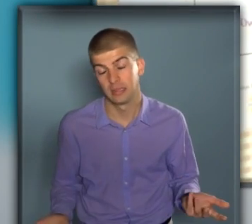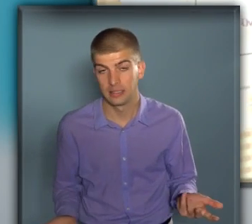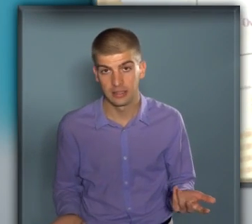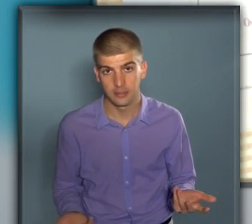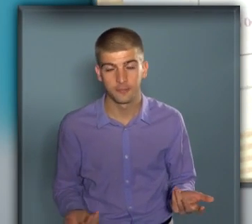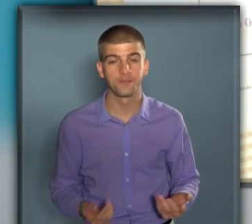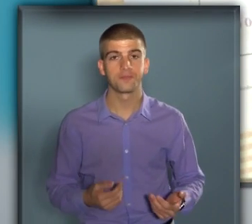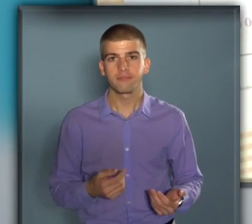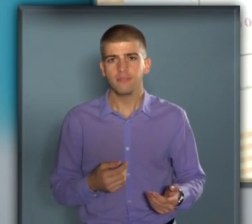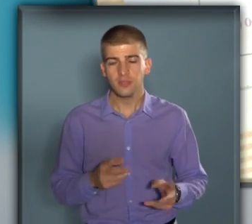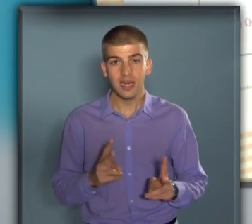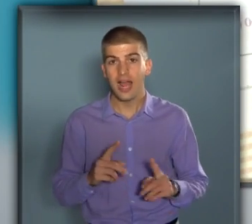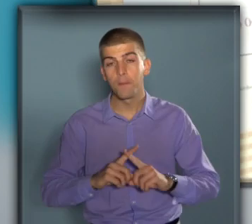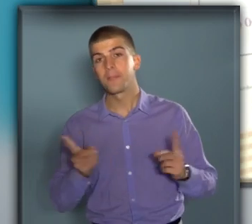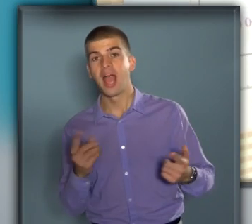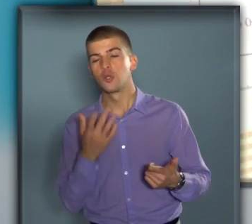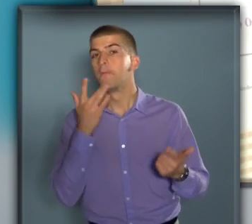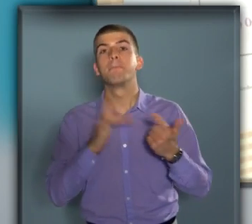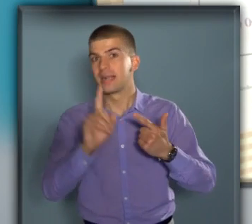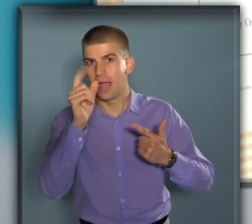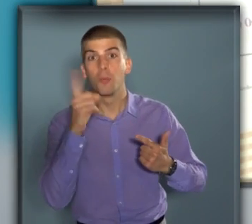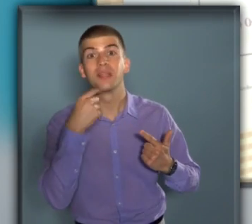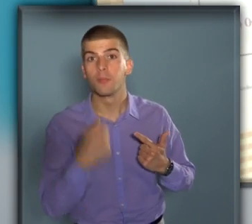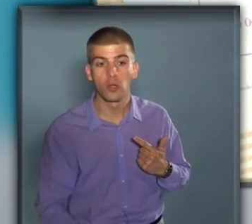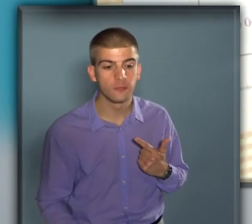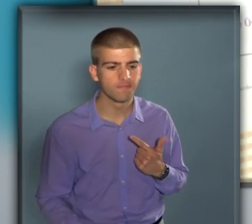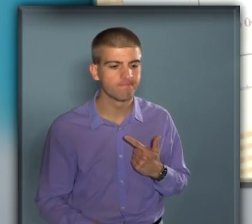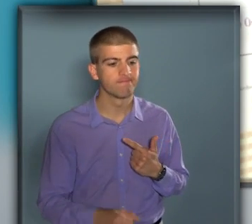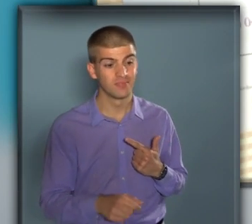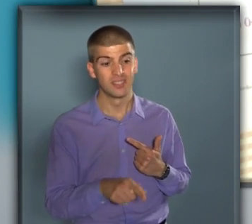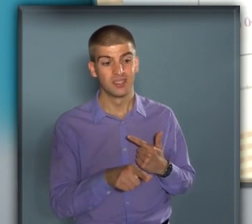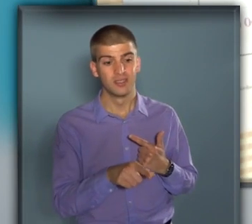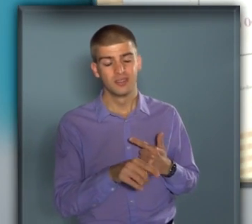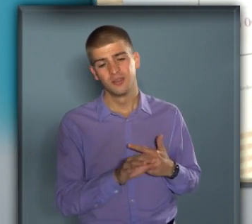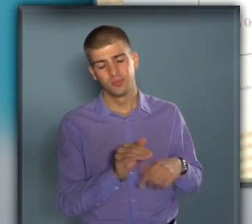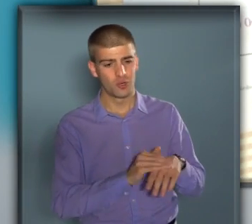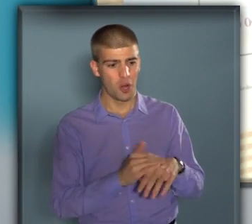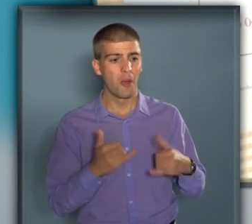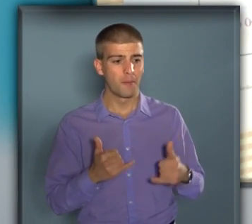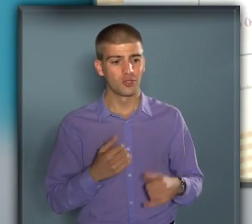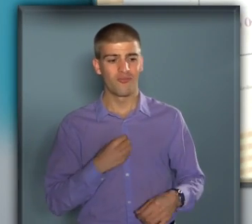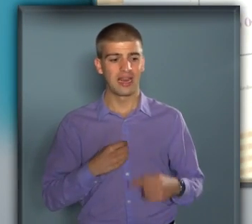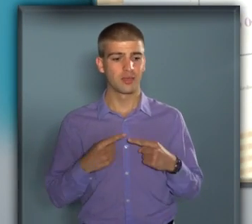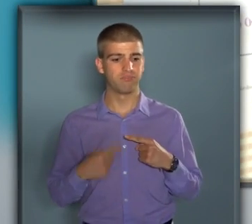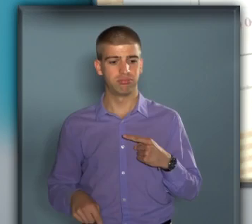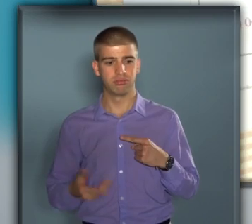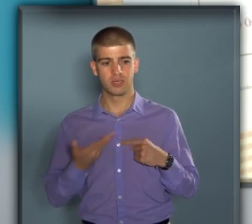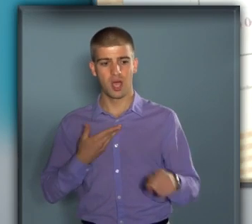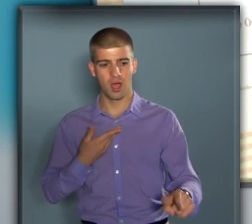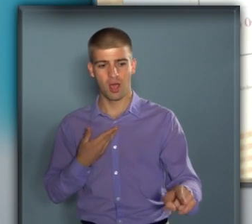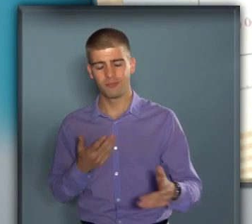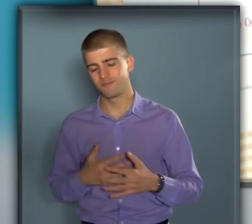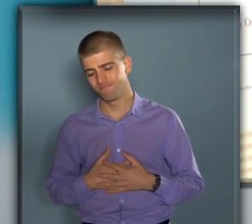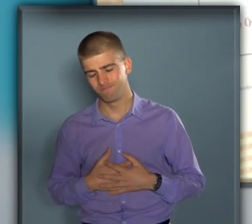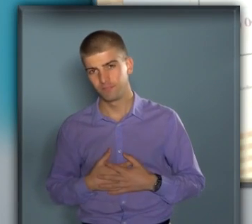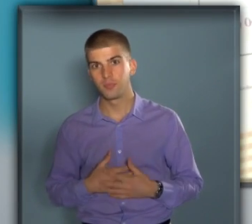megakasztó viselkedéseit is. Lehet, hogy itt mondhatom azt, hogy ilyenkor félek nagyon, hogy elveszítem a fonalat. Akkor, ugye ezt